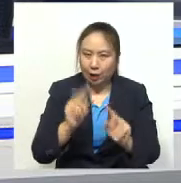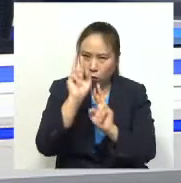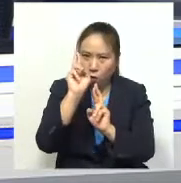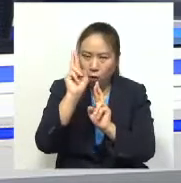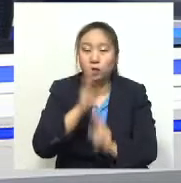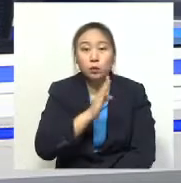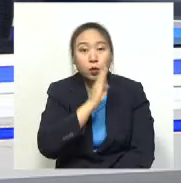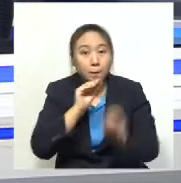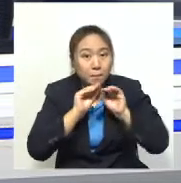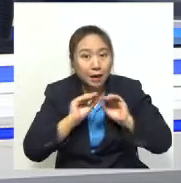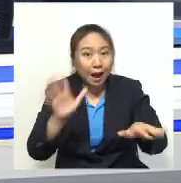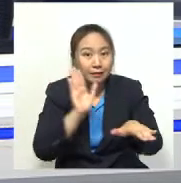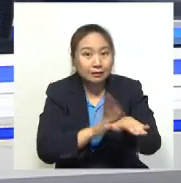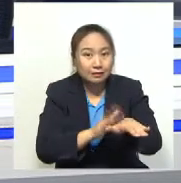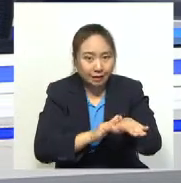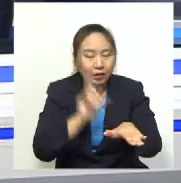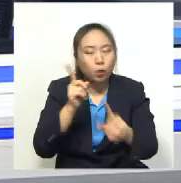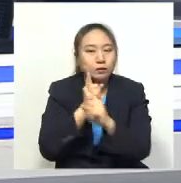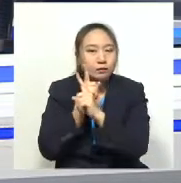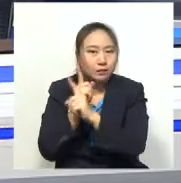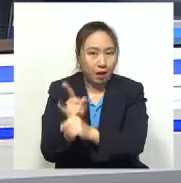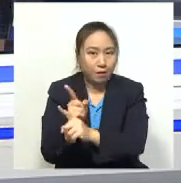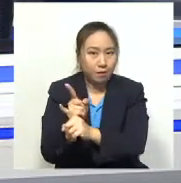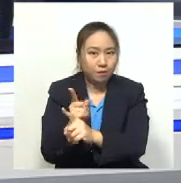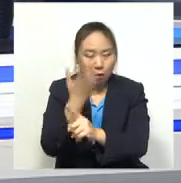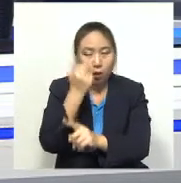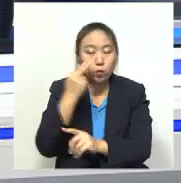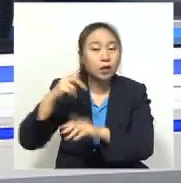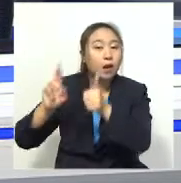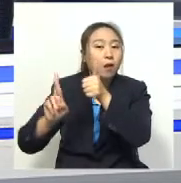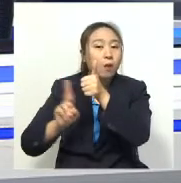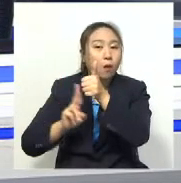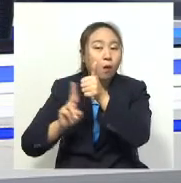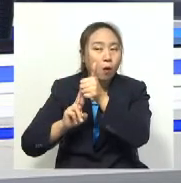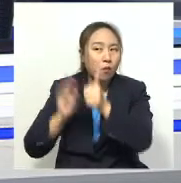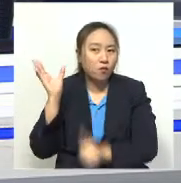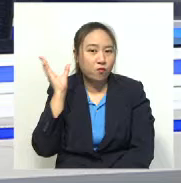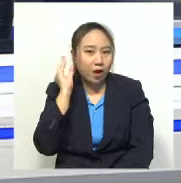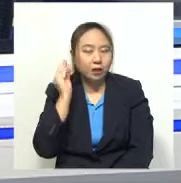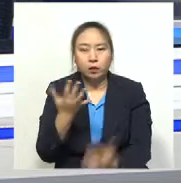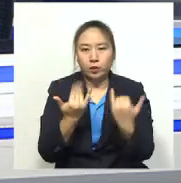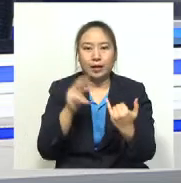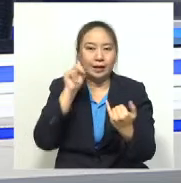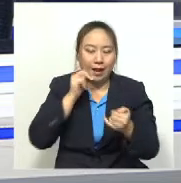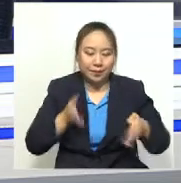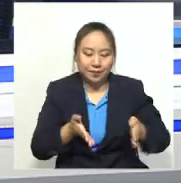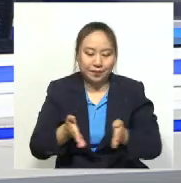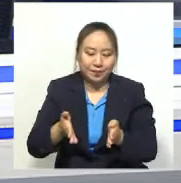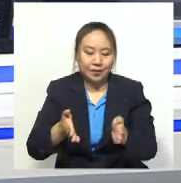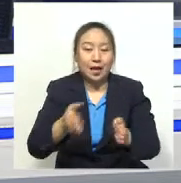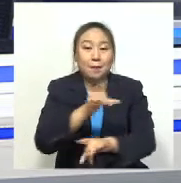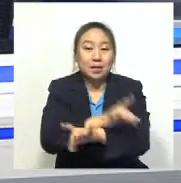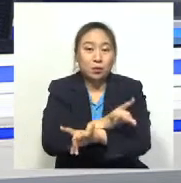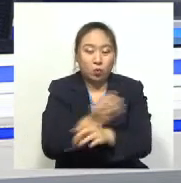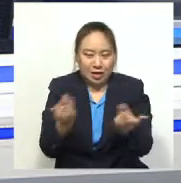ทถ้ามีประกาศเตือนอะไรมาจากเจ้าหน้าที่ก็ต้องปฏิบัติตามด้วยเพราะว่าถ้าฟังจากท่านรองอธิบดีเมื่อสักครู่นี้เนี่ยระดับน้ำในแม่น้ำเพชรเนี่ยหลายจุ